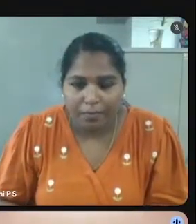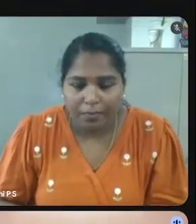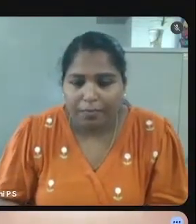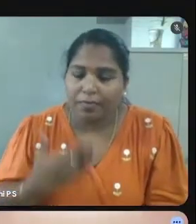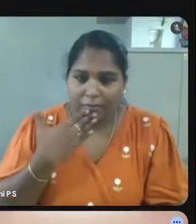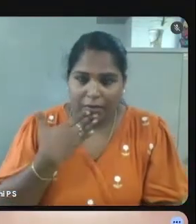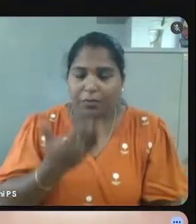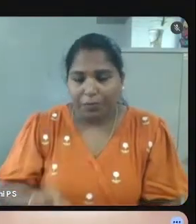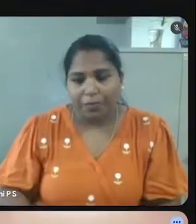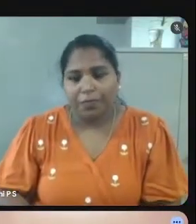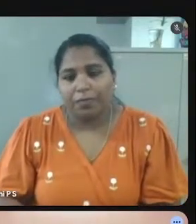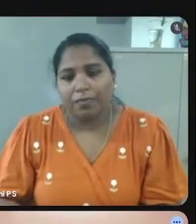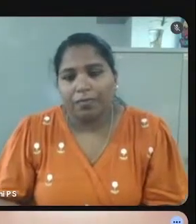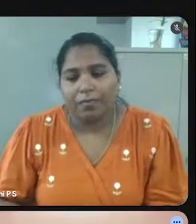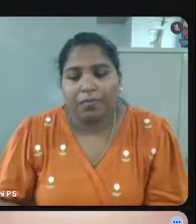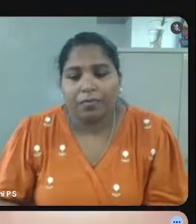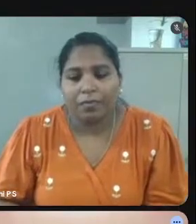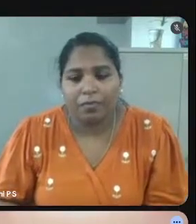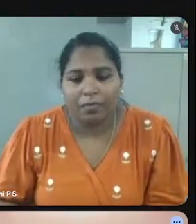താങ്ക് യു.